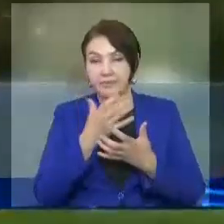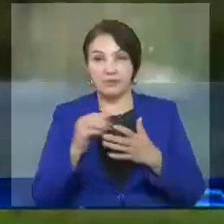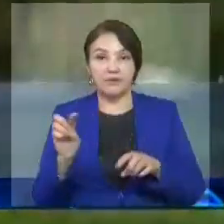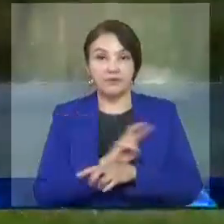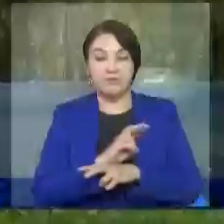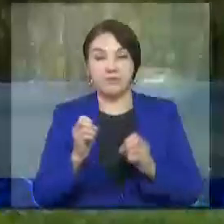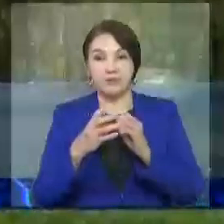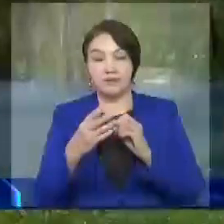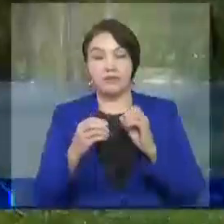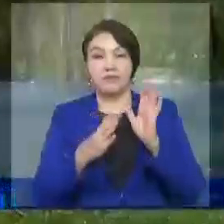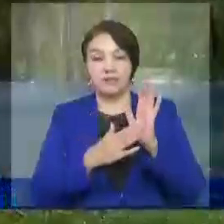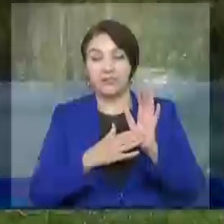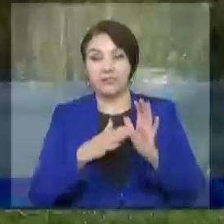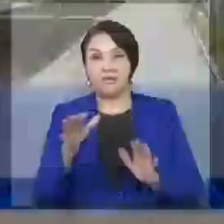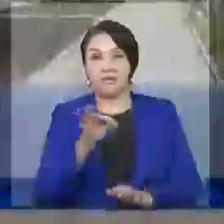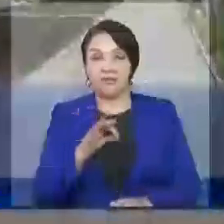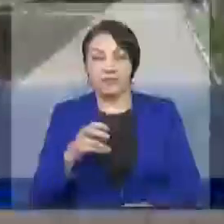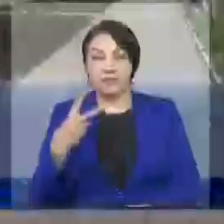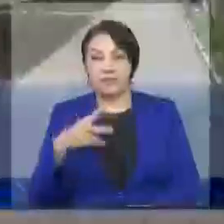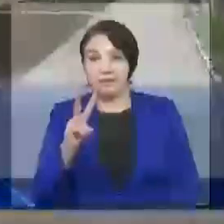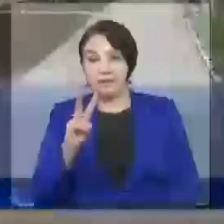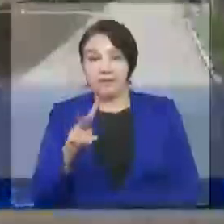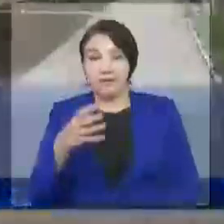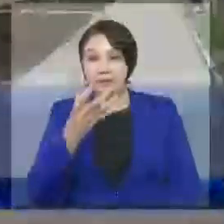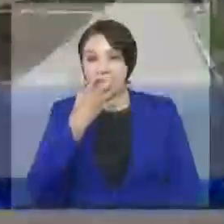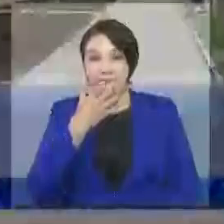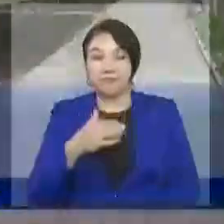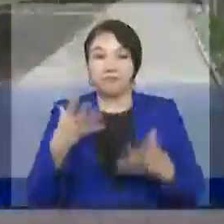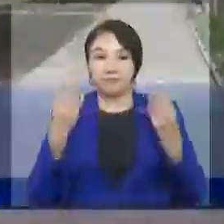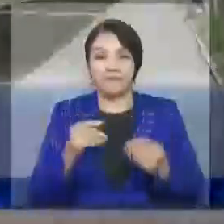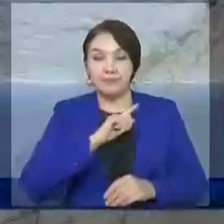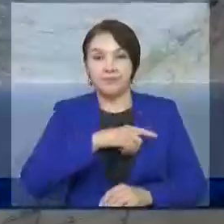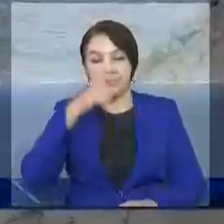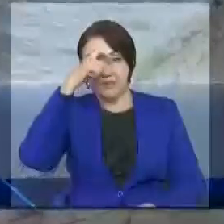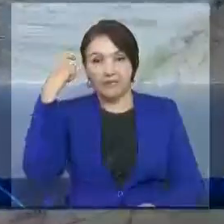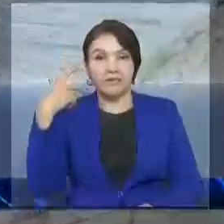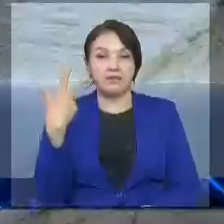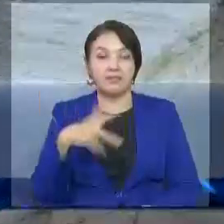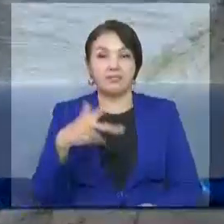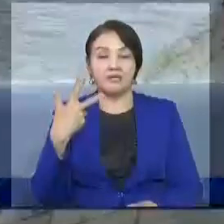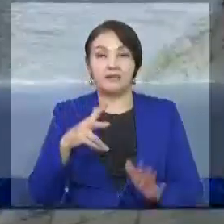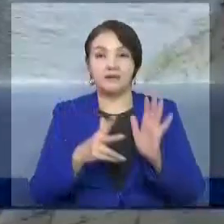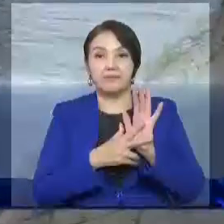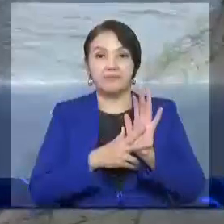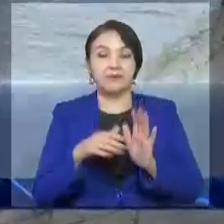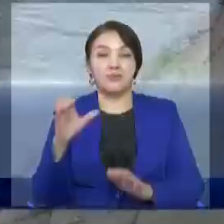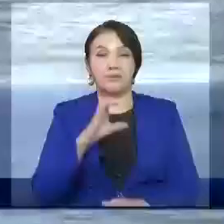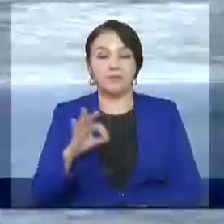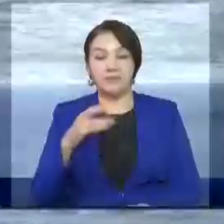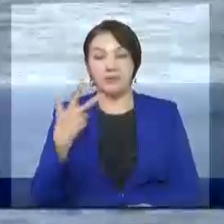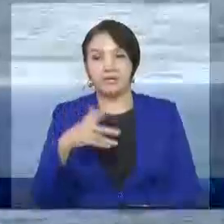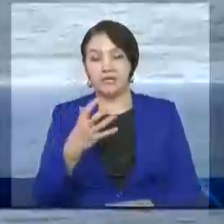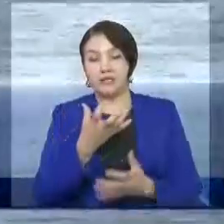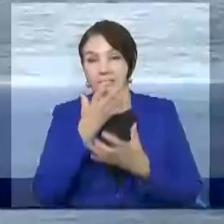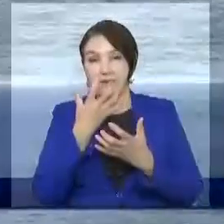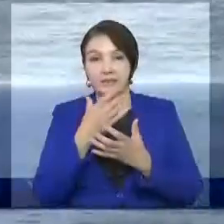ночью 14-19, на юге области 22 градуса тепла. Днем сильная жара 33-38, на севере области 30